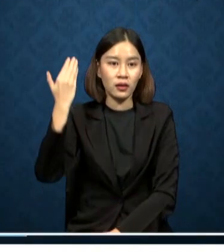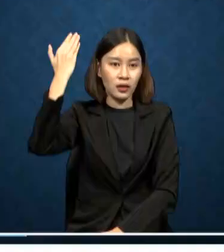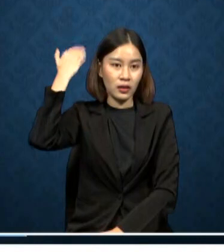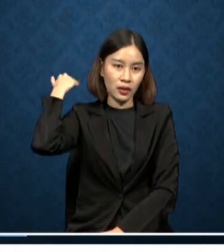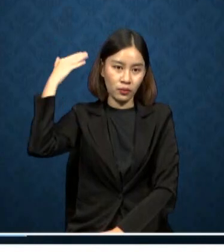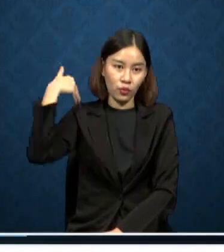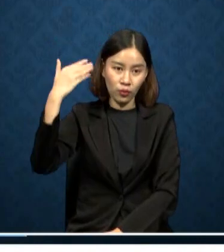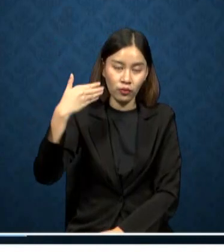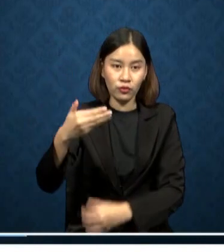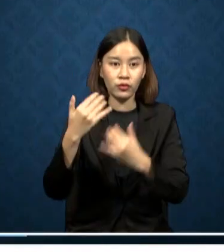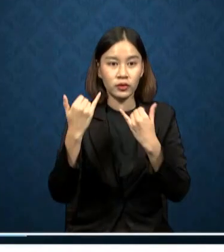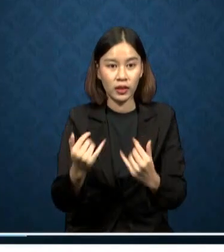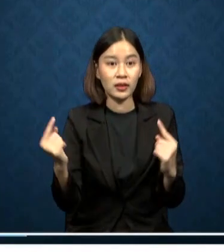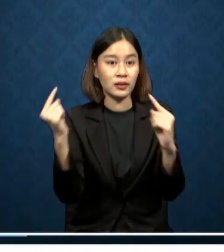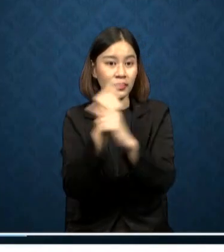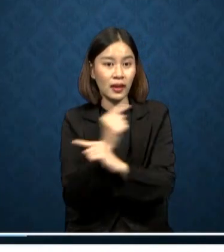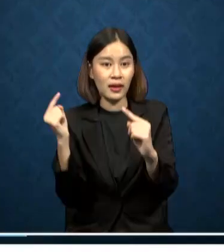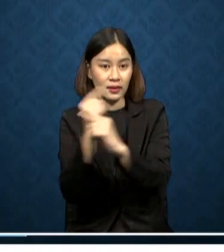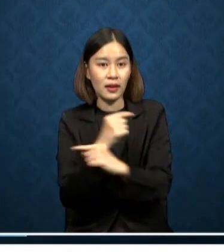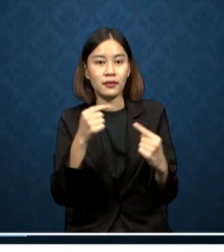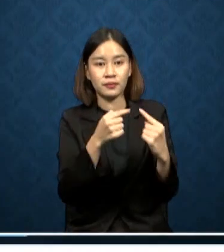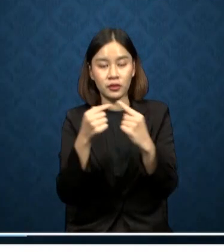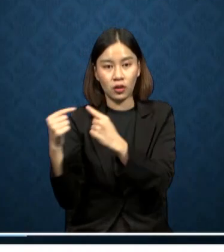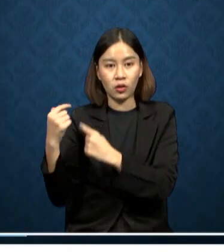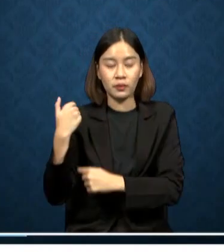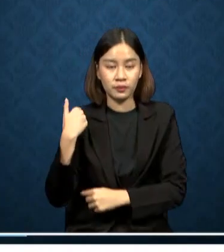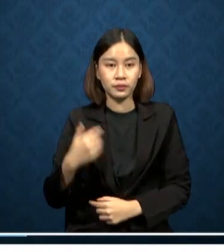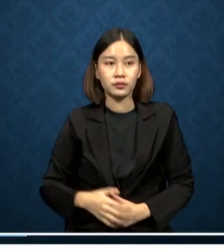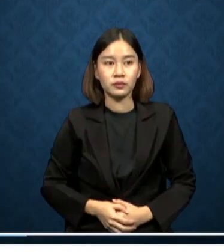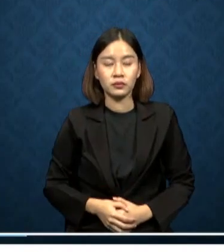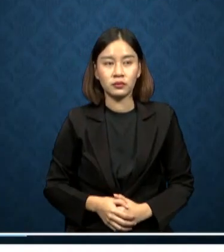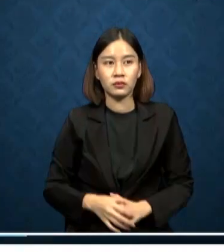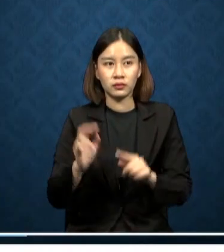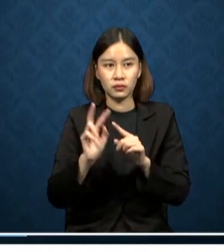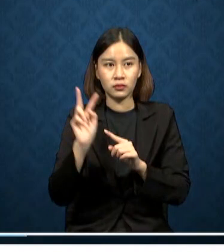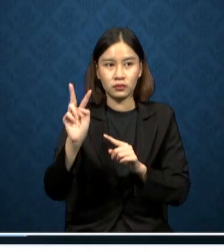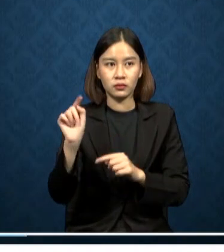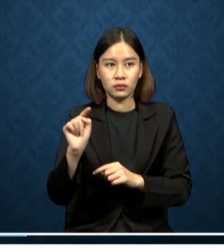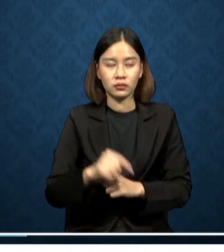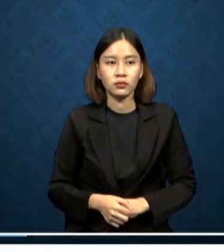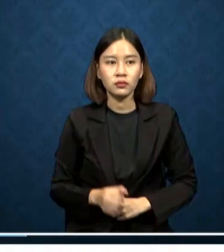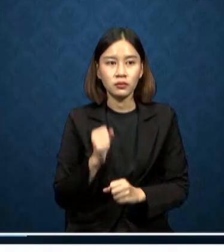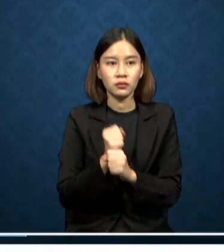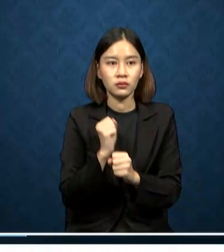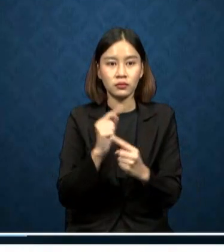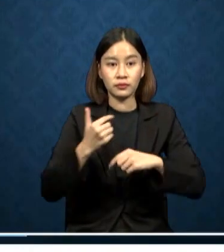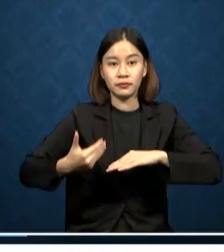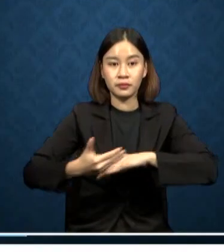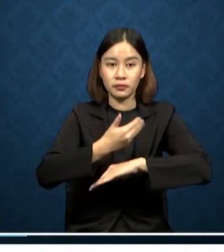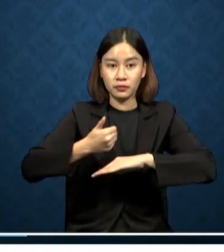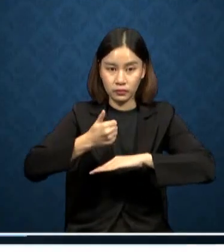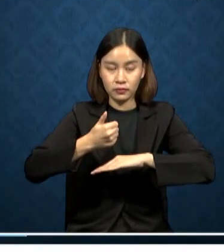ันแรงหาตอนนี้.ประเดทสอง การเมือนงานทางการเมือง